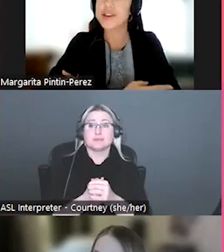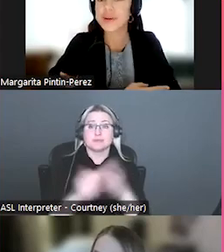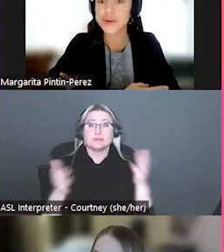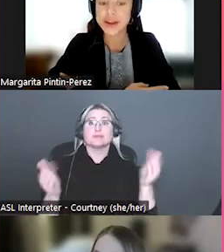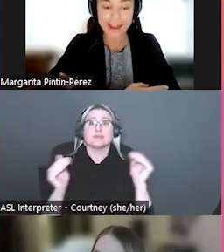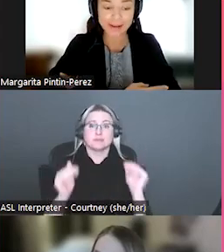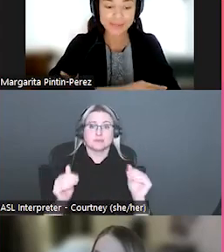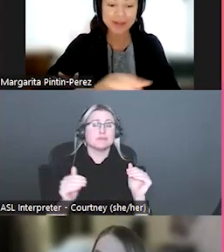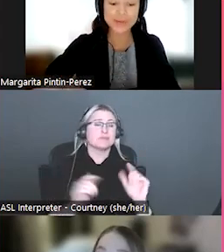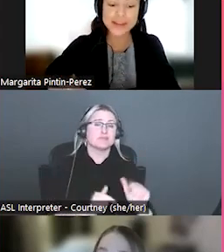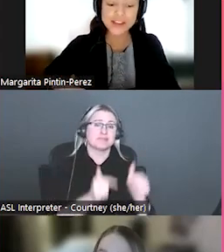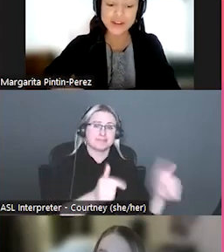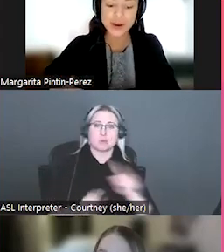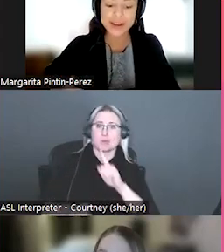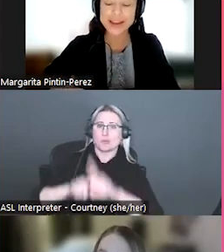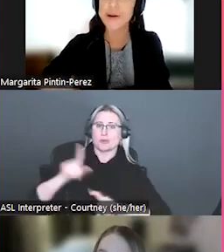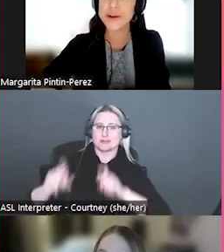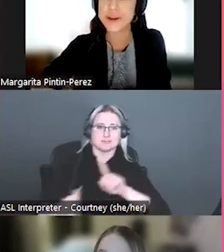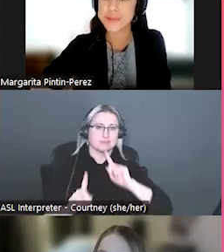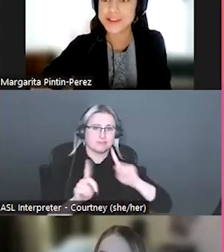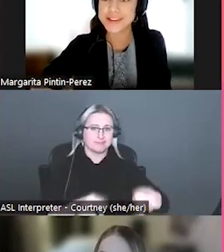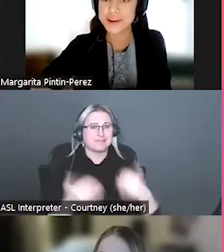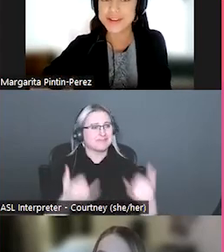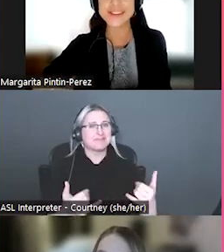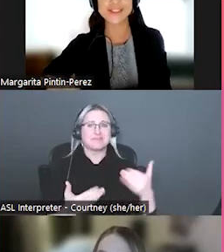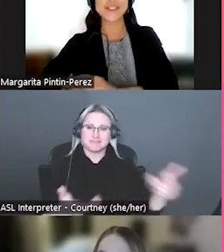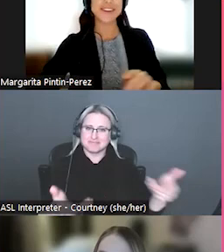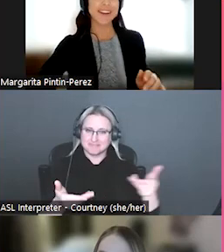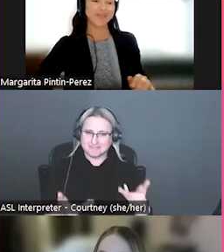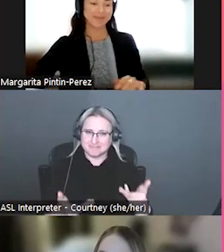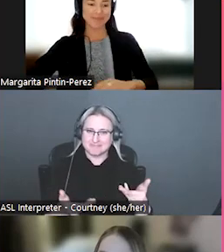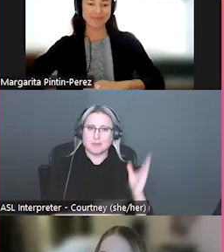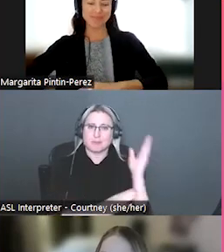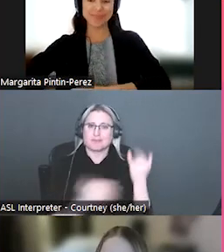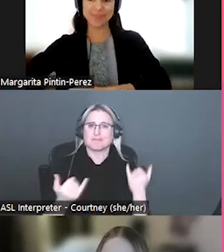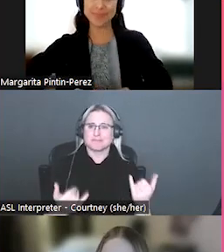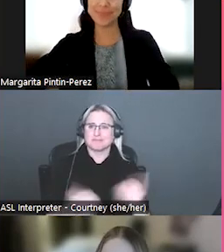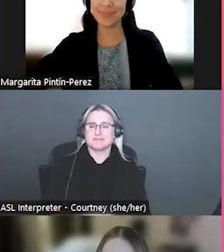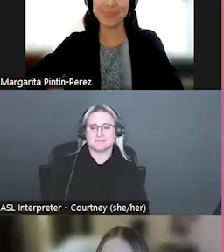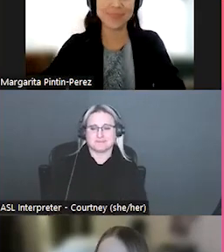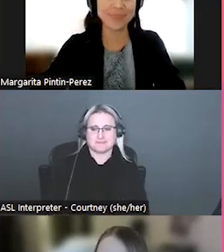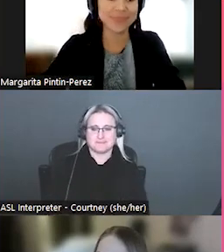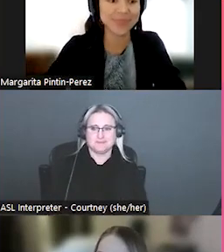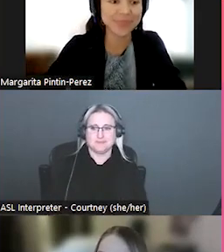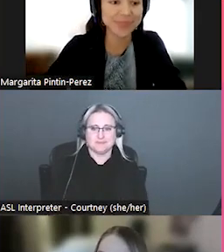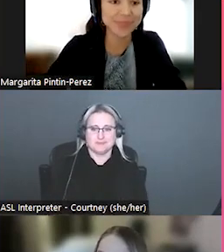de Ramanpreet, et ensuite nous passerons à la période de questions. Alors, veuillez vous joindre à moi pour accueillir nos